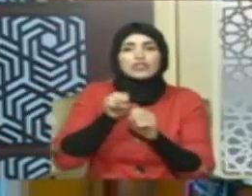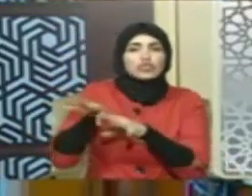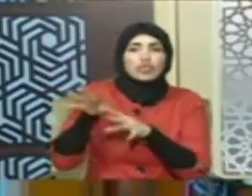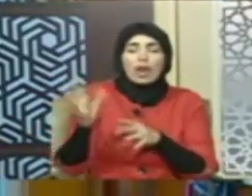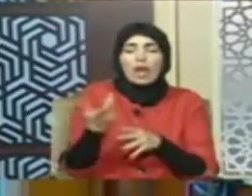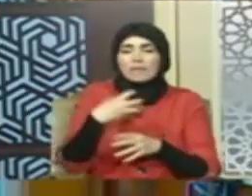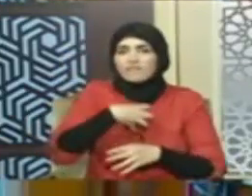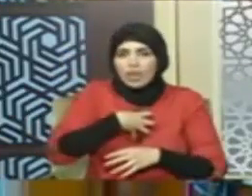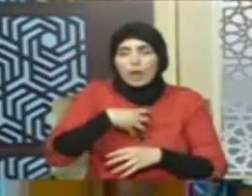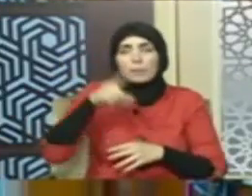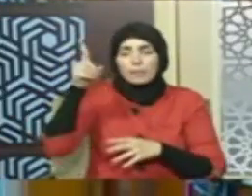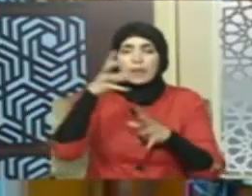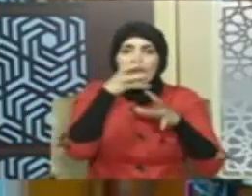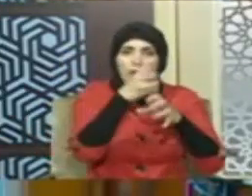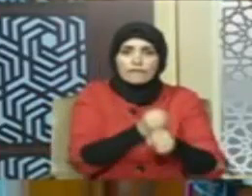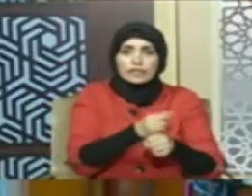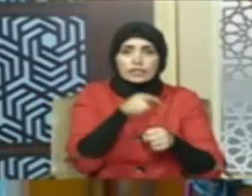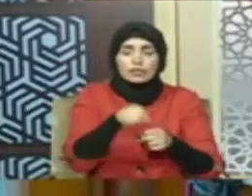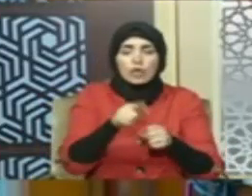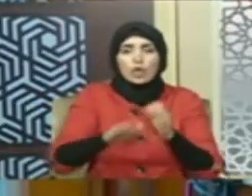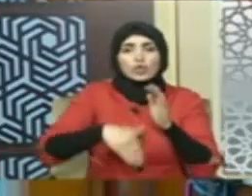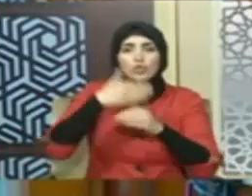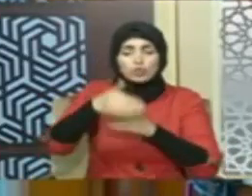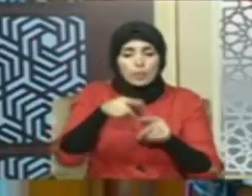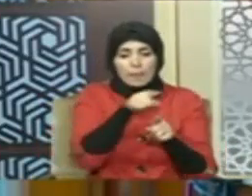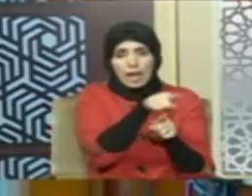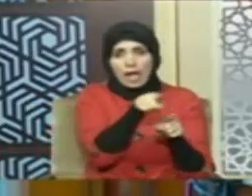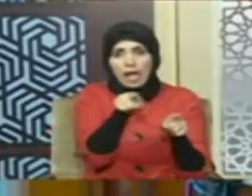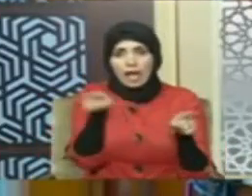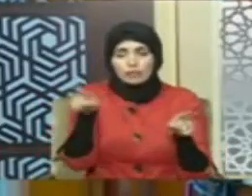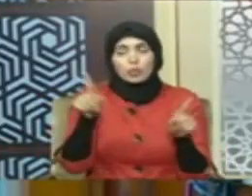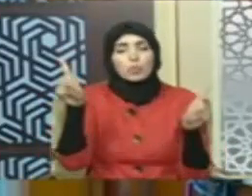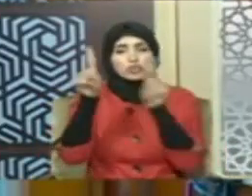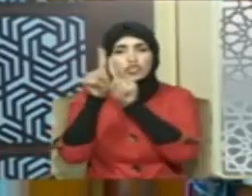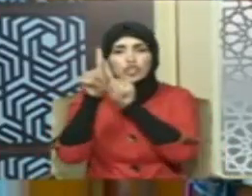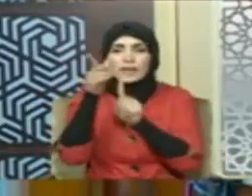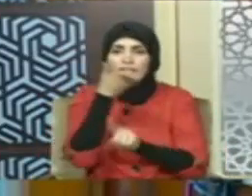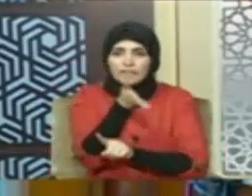كرب ثم أنتم تشركون.